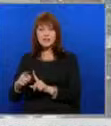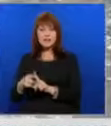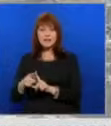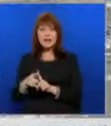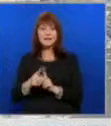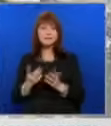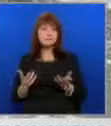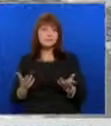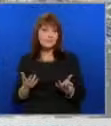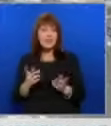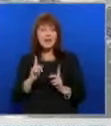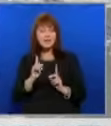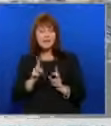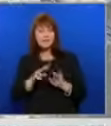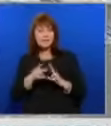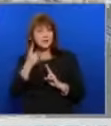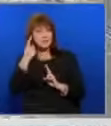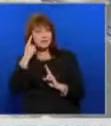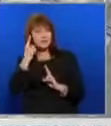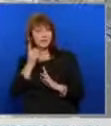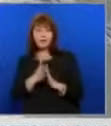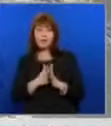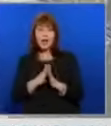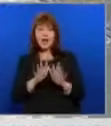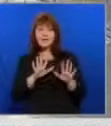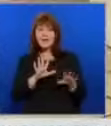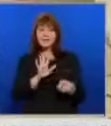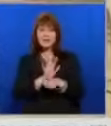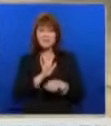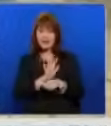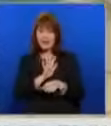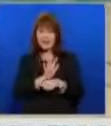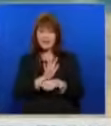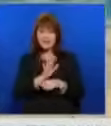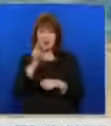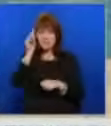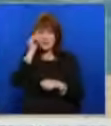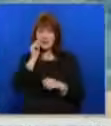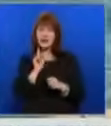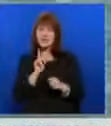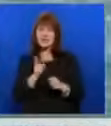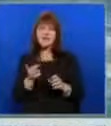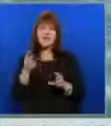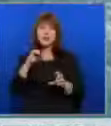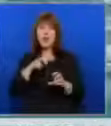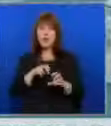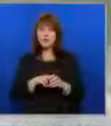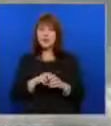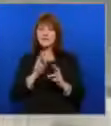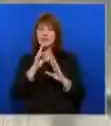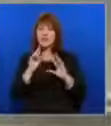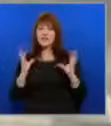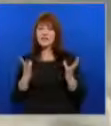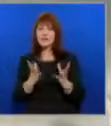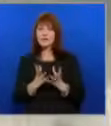на хората. АПФ има нова цел. Поне 10-15 българи с трансплантирани органи да участват на световното поплуване в Португалия